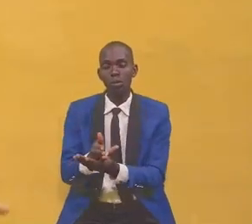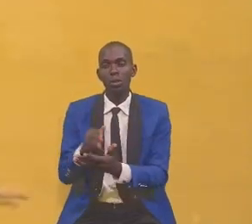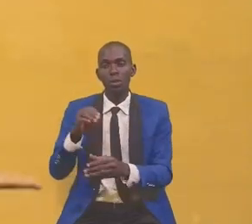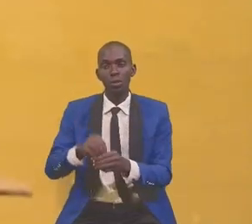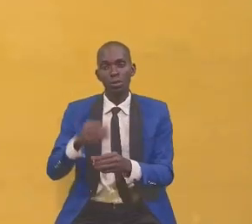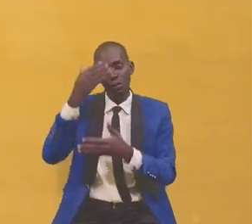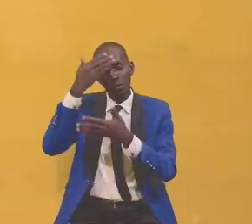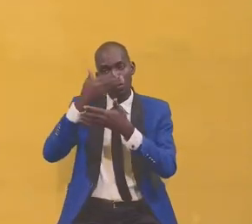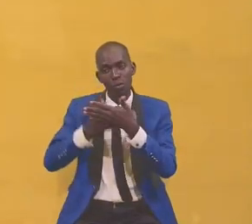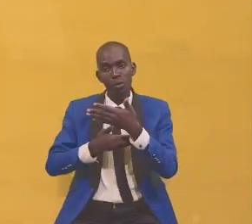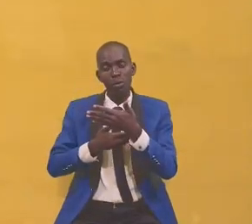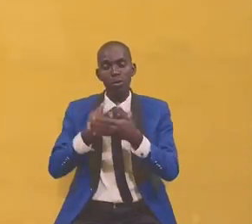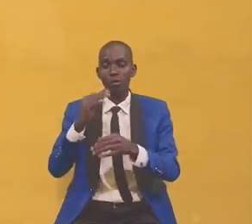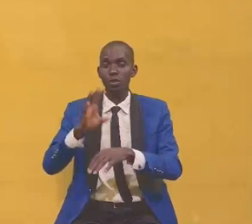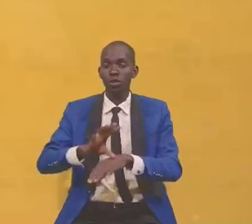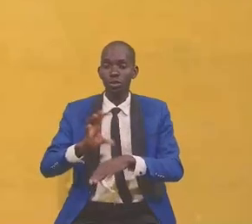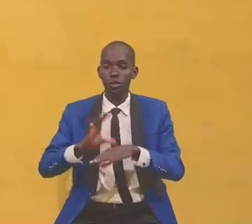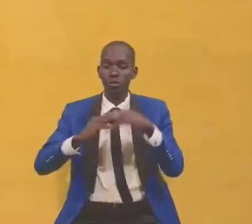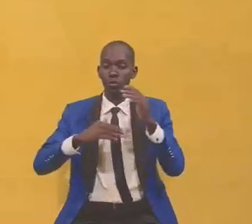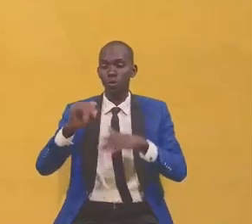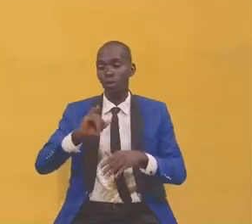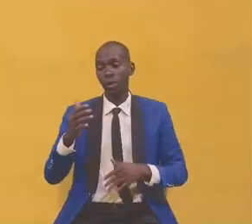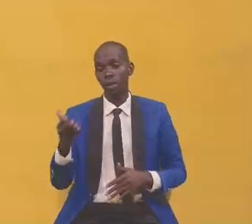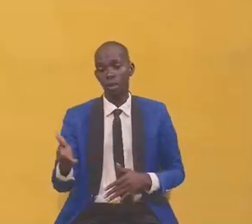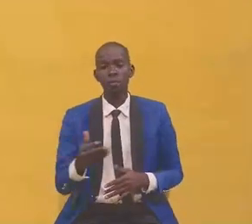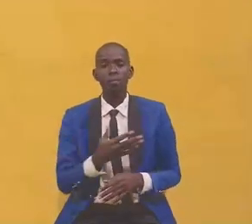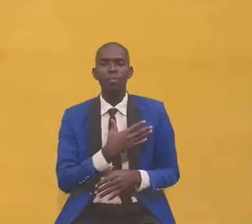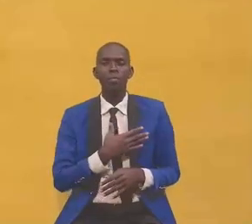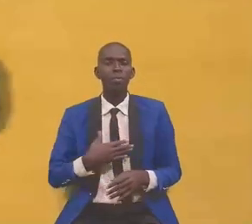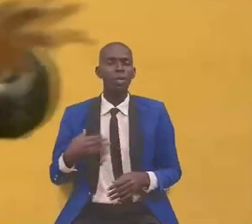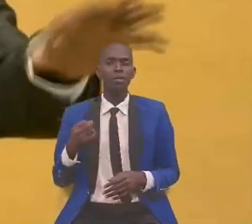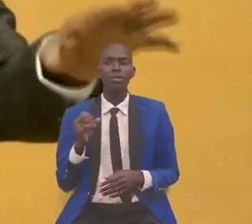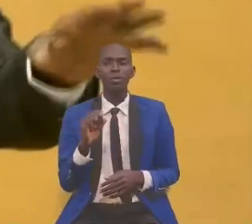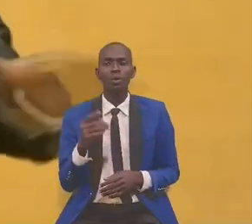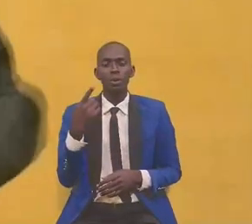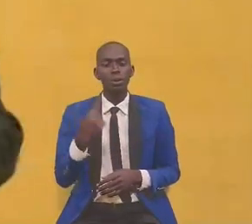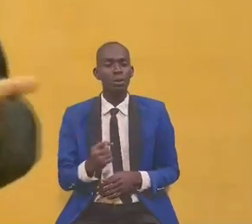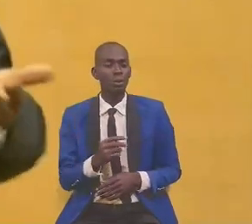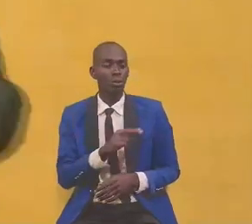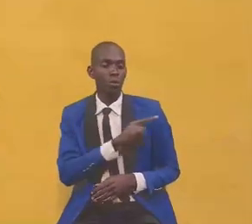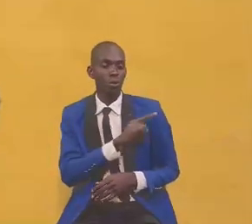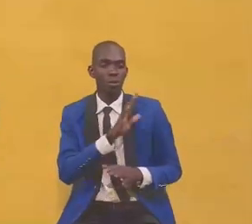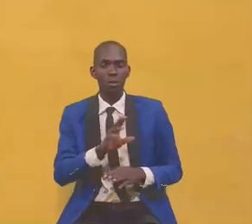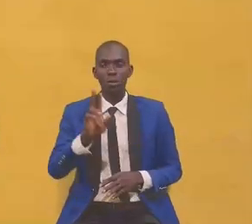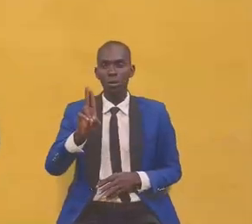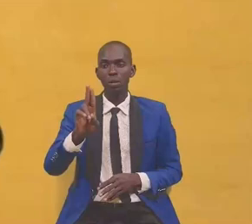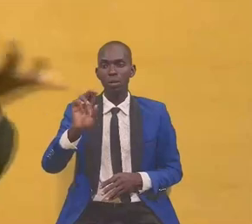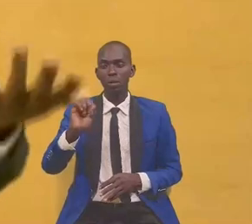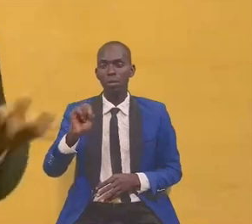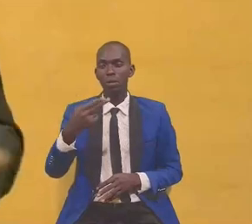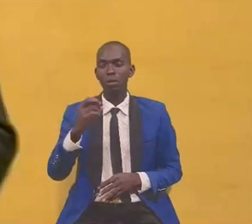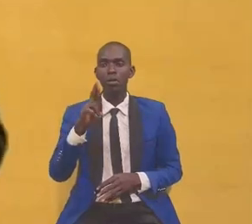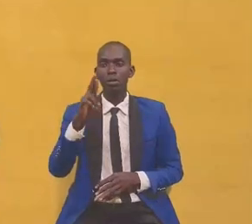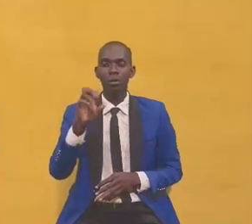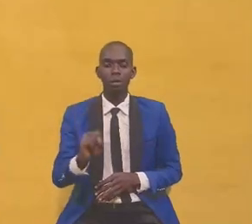devant l'église. Alors, les surveillants qui étaient là, ils étaient des sœurs, des